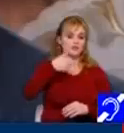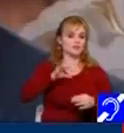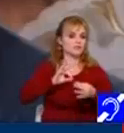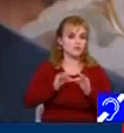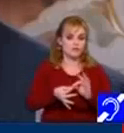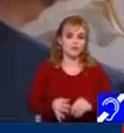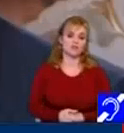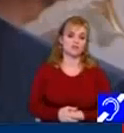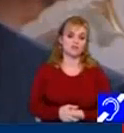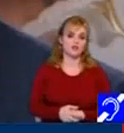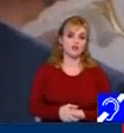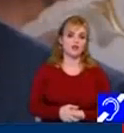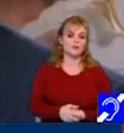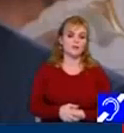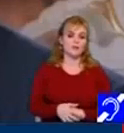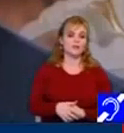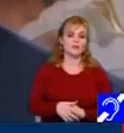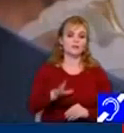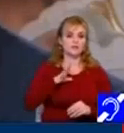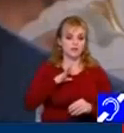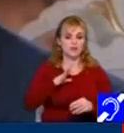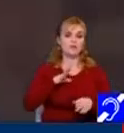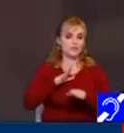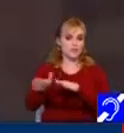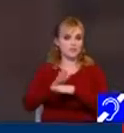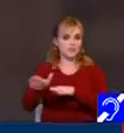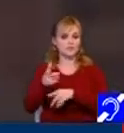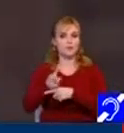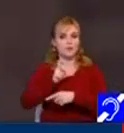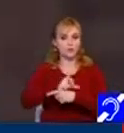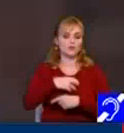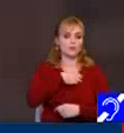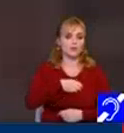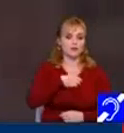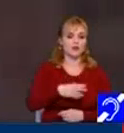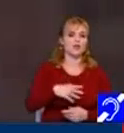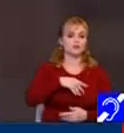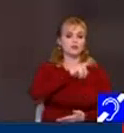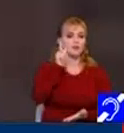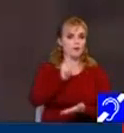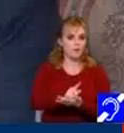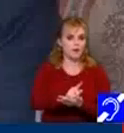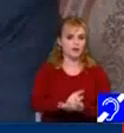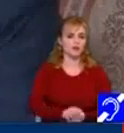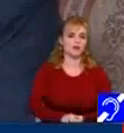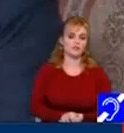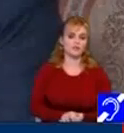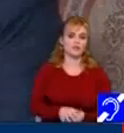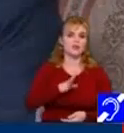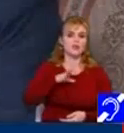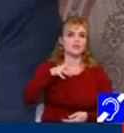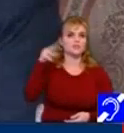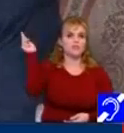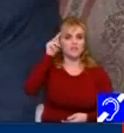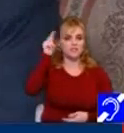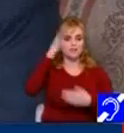unul al provocărilor, dar și al realizărilor importante. Suntem datori să redescoperim pentru noi înșine Moldova, să învățăm